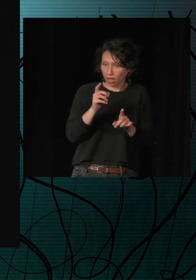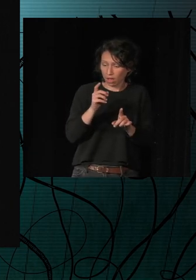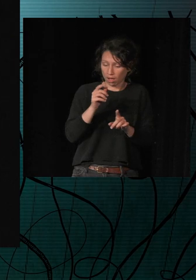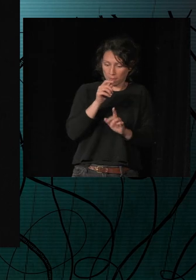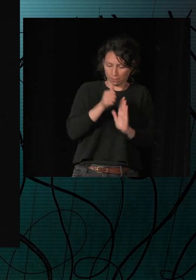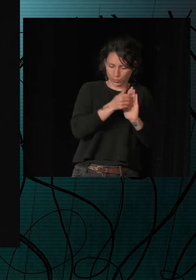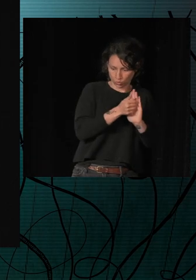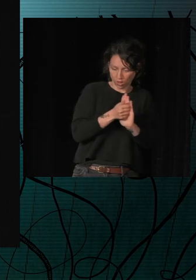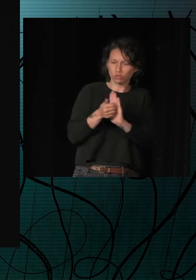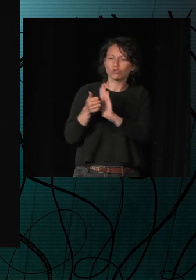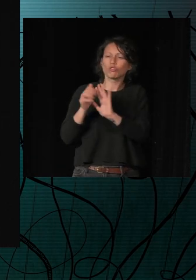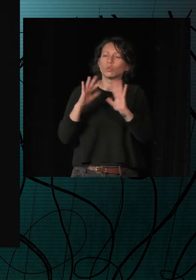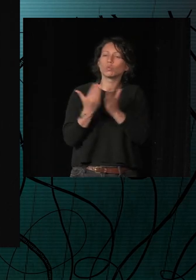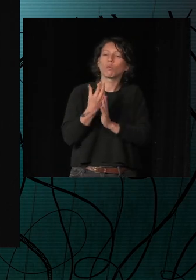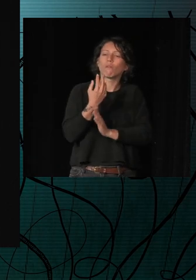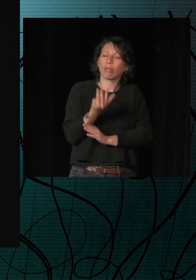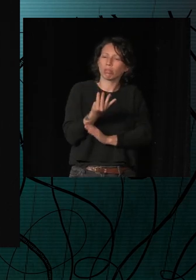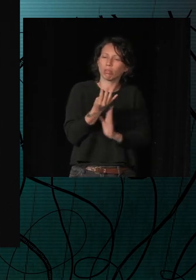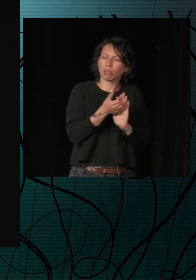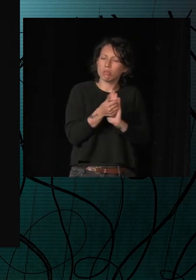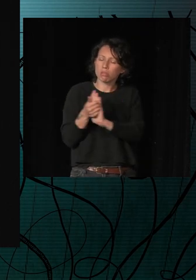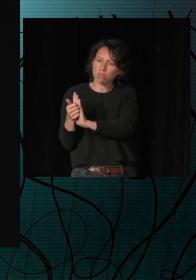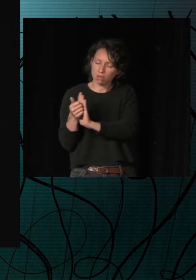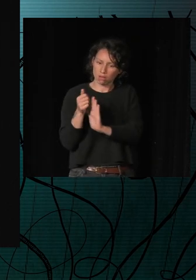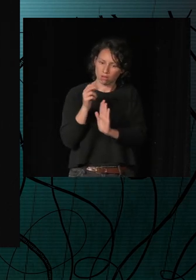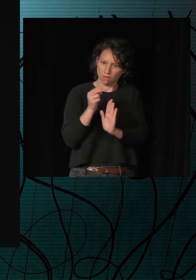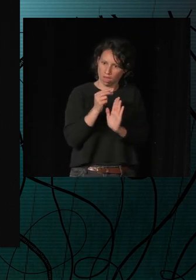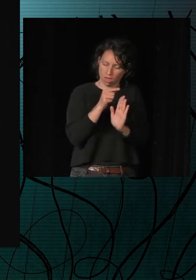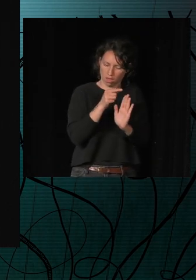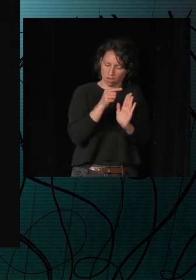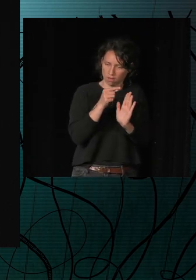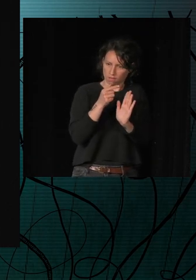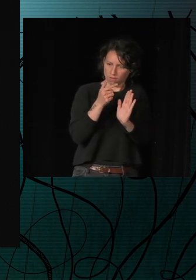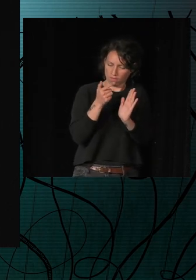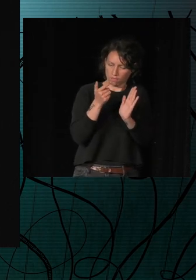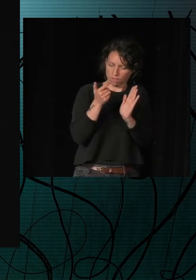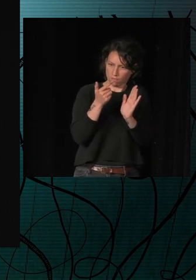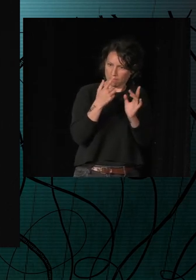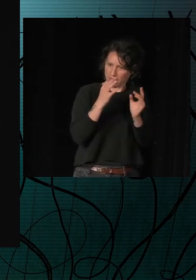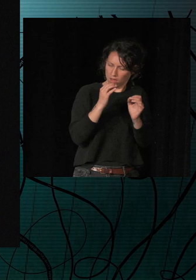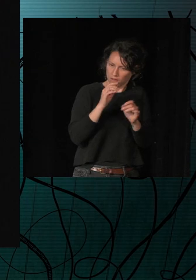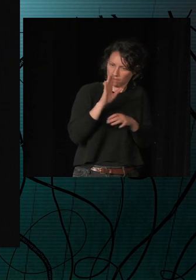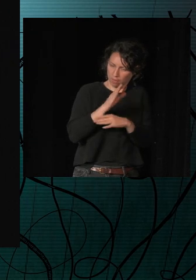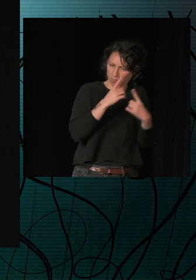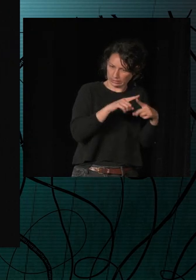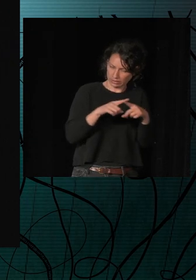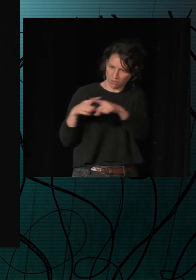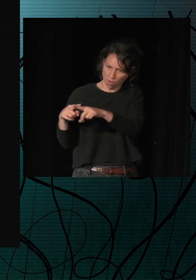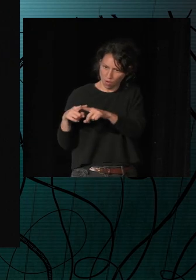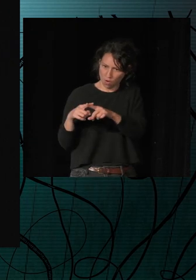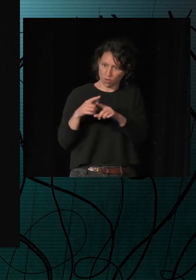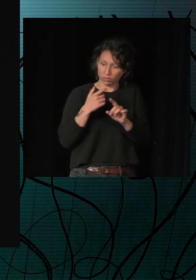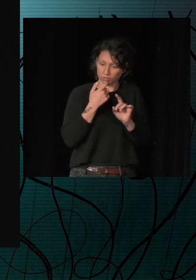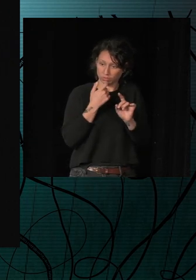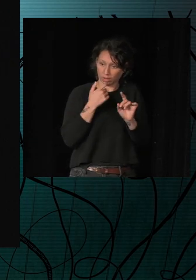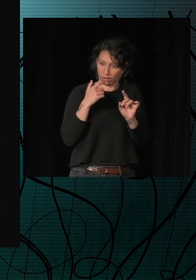persos enfin il y a quatre persos en tout mais voilà donc il y avait ce truc où on se retrouvait nous actrice de ce qui se passait à